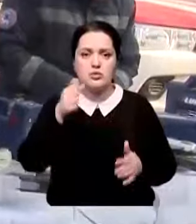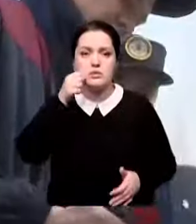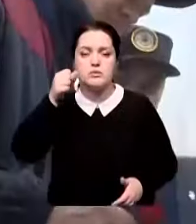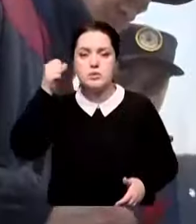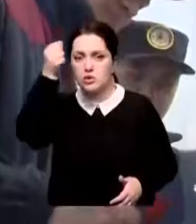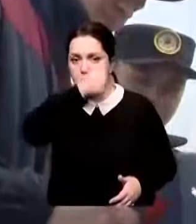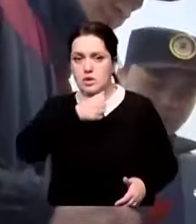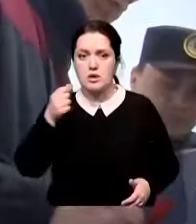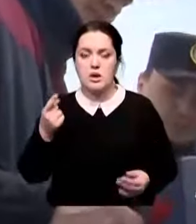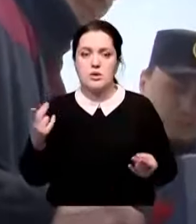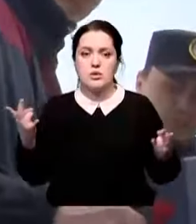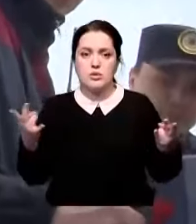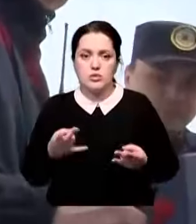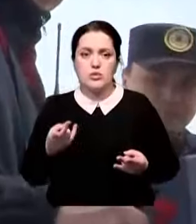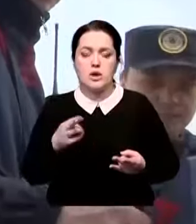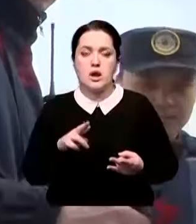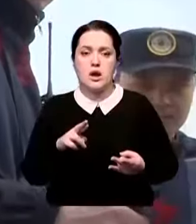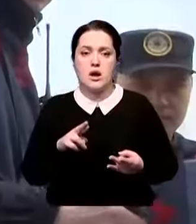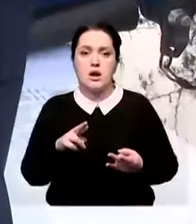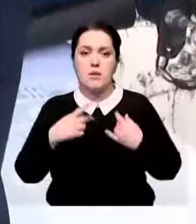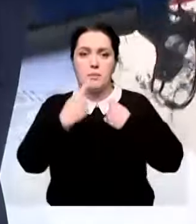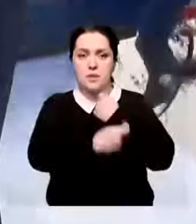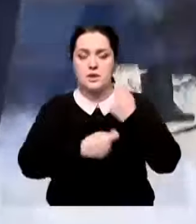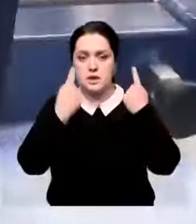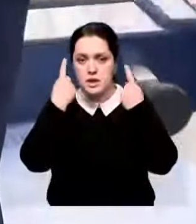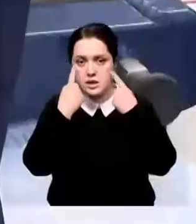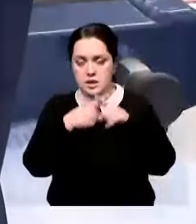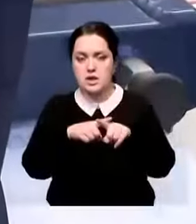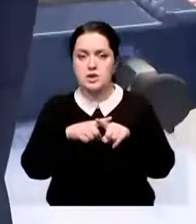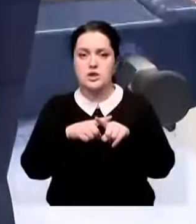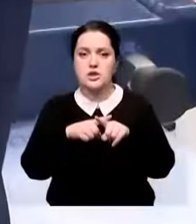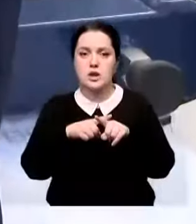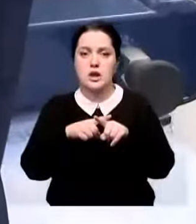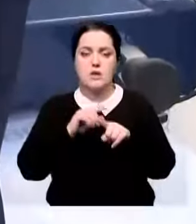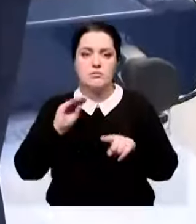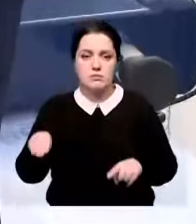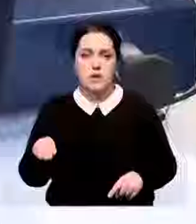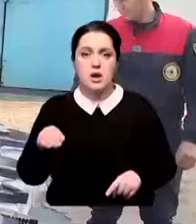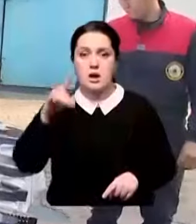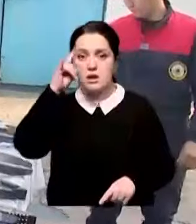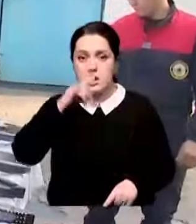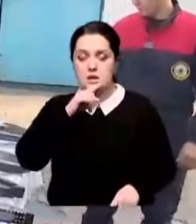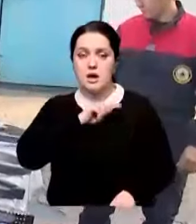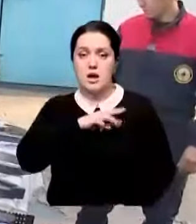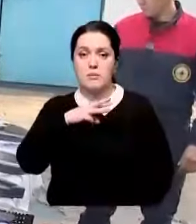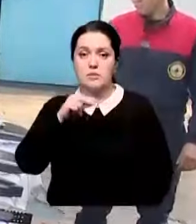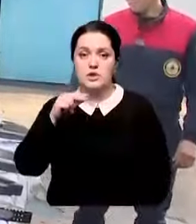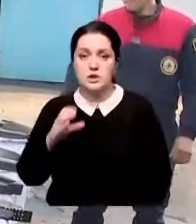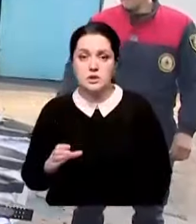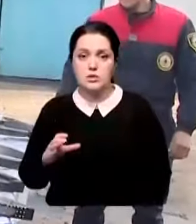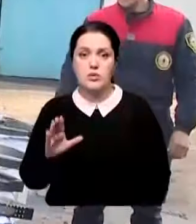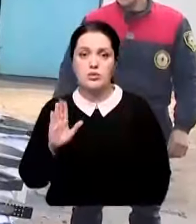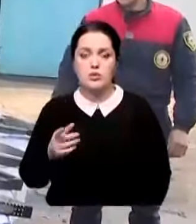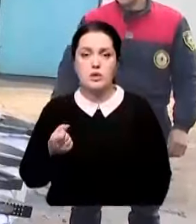спецоборудования запланировали еще с прошлого года. Это необходимо для укрепления материально-технической базы. В настоящее время казахстанским